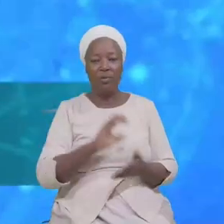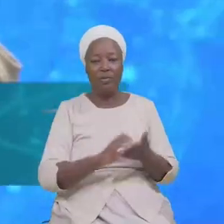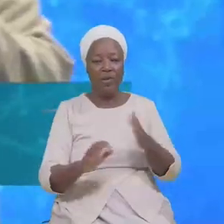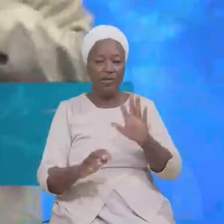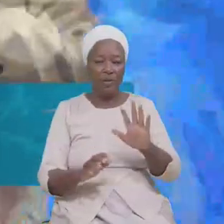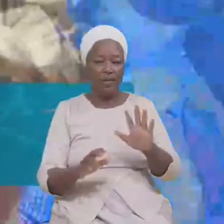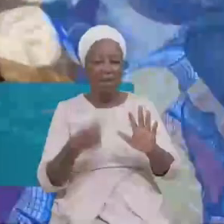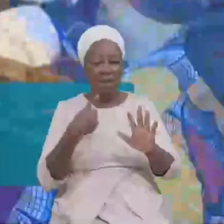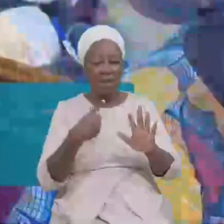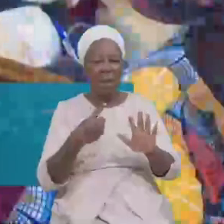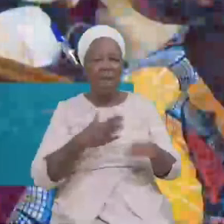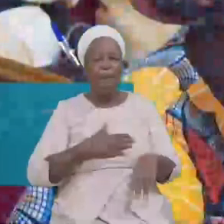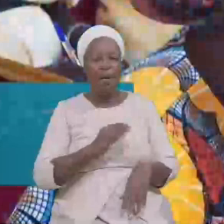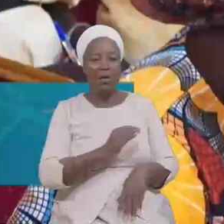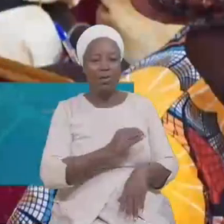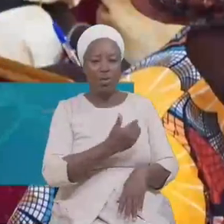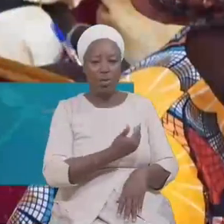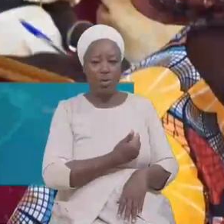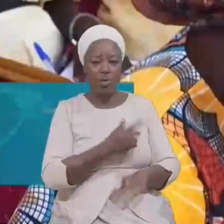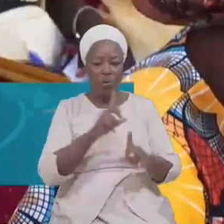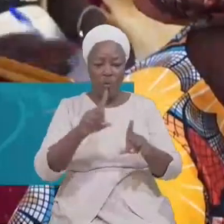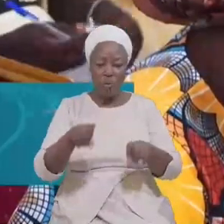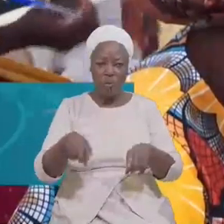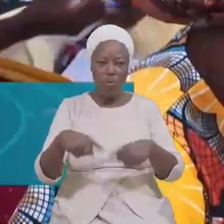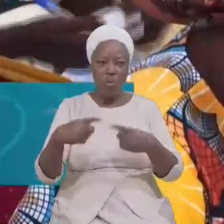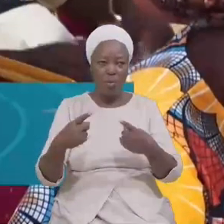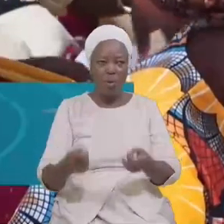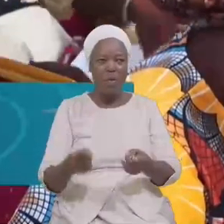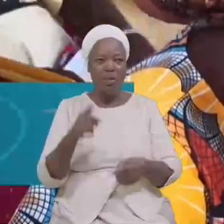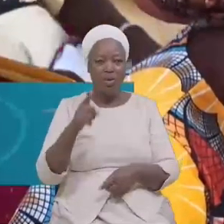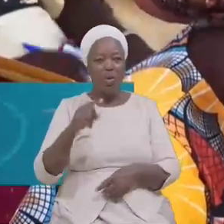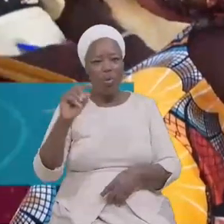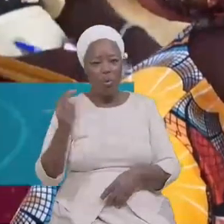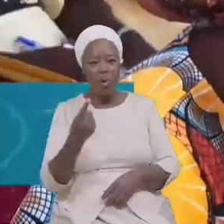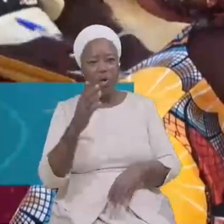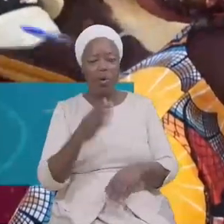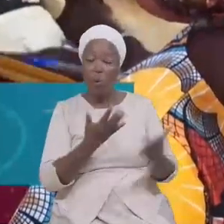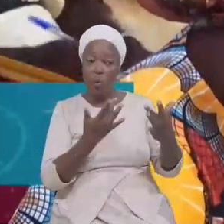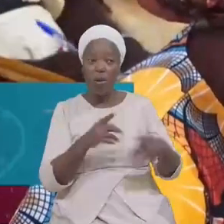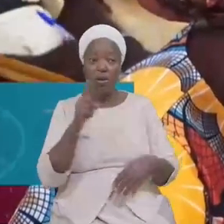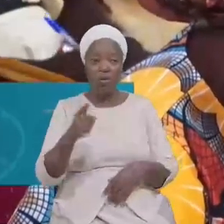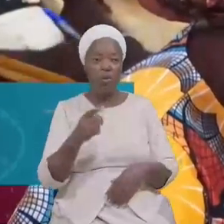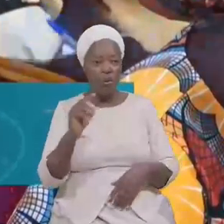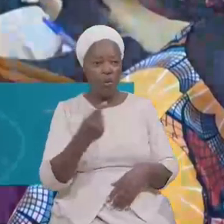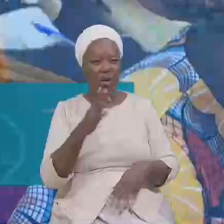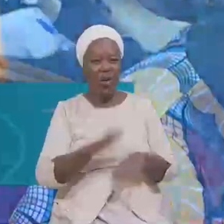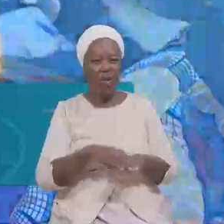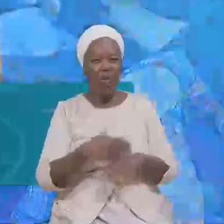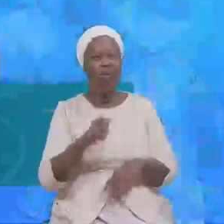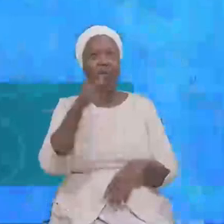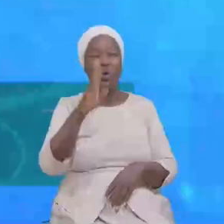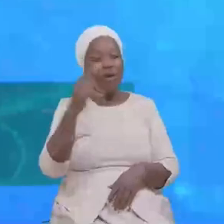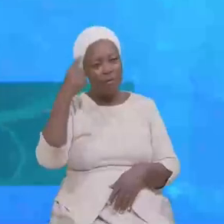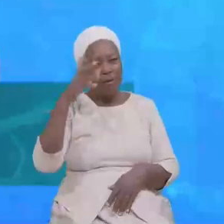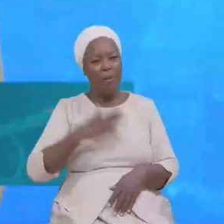« Verset 6, Louis II. Oui, mon